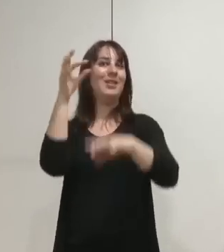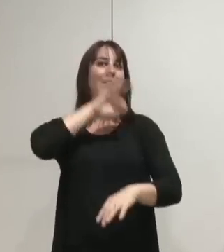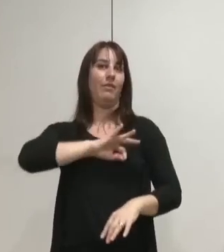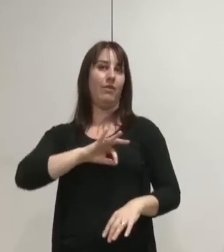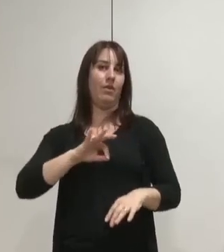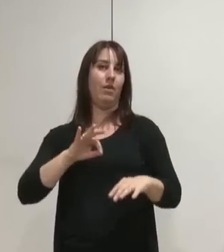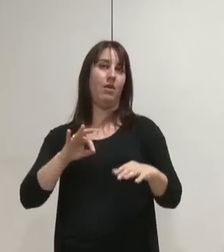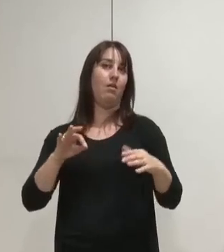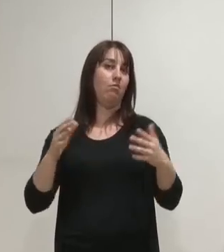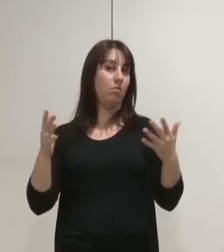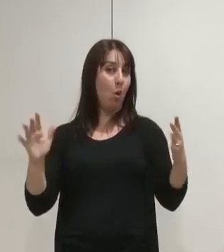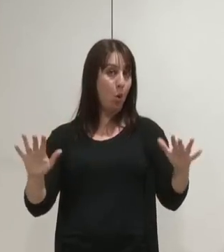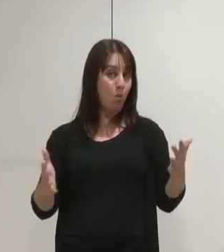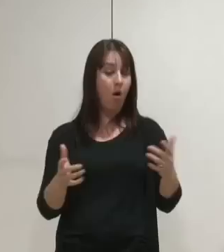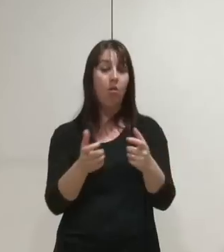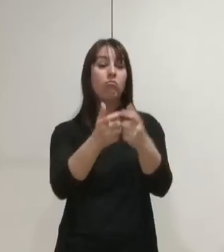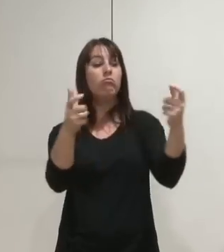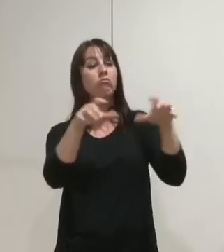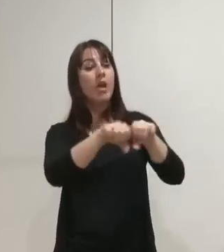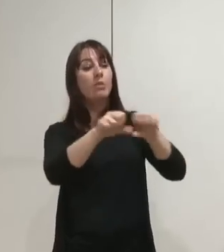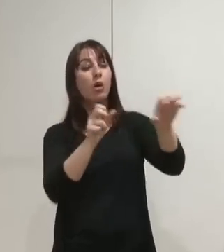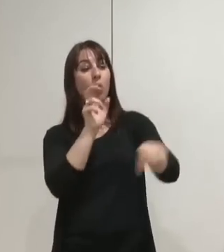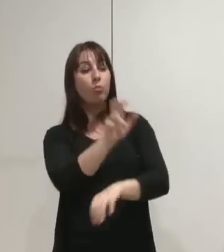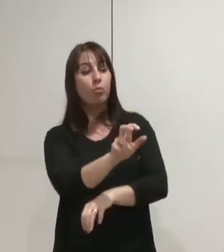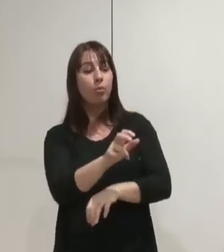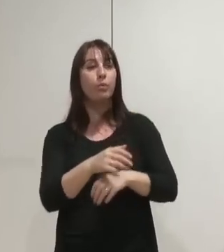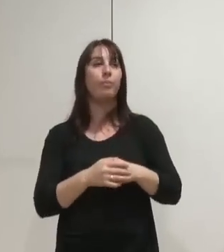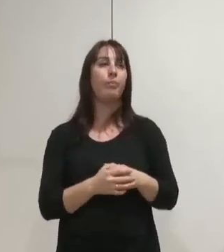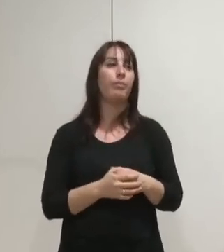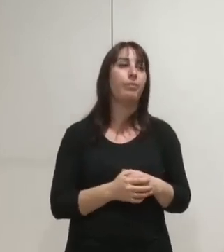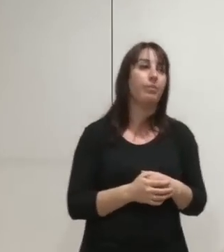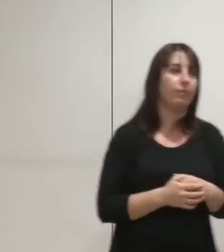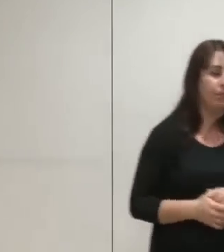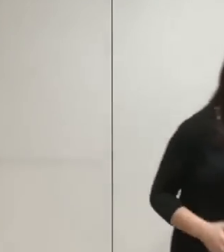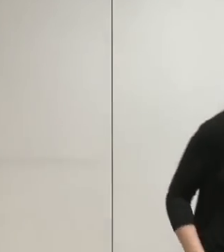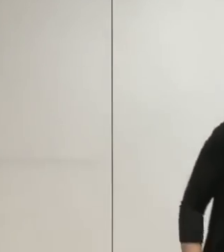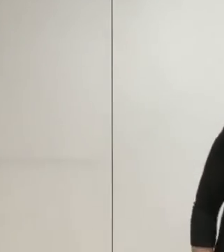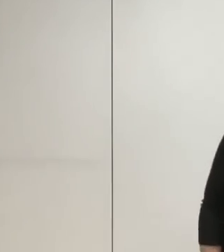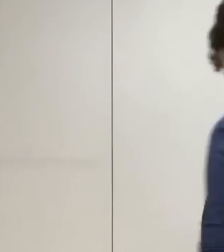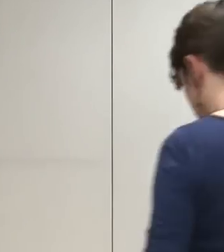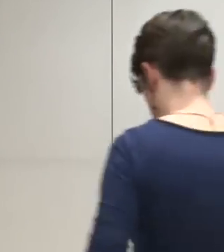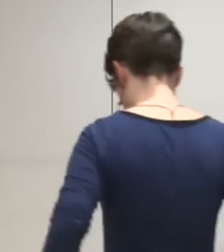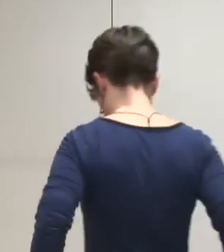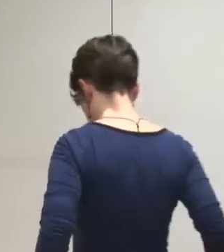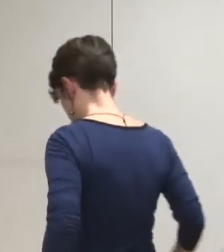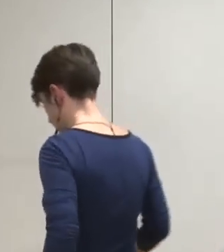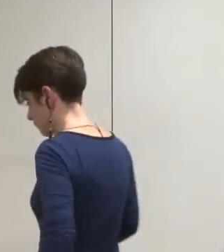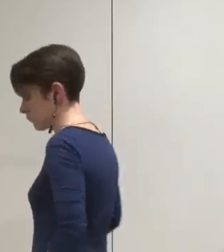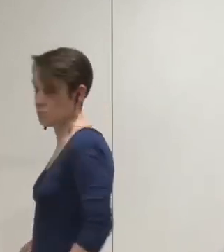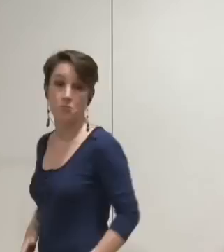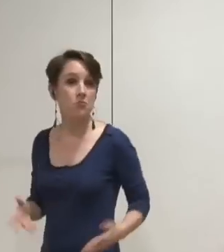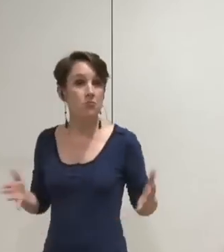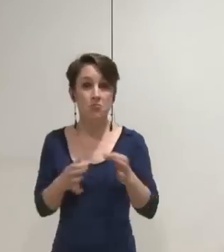positive par un exploitant alors ou bien on est très très très mauvais aujourd'hui ou